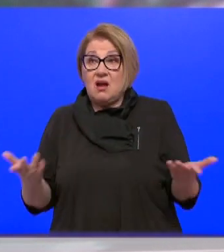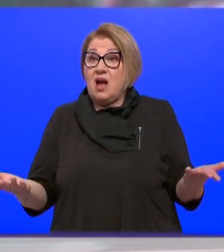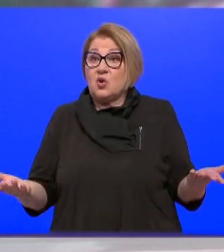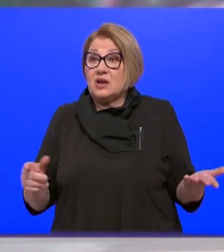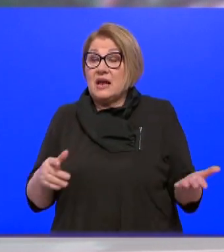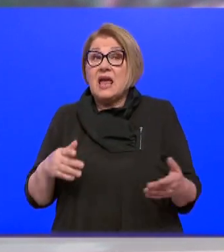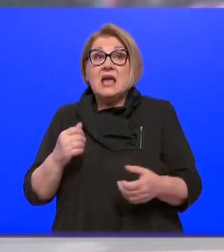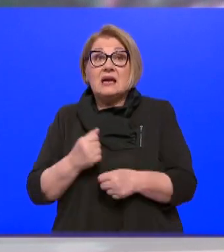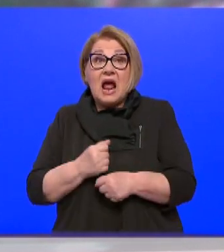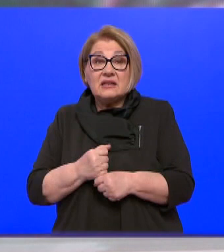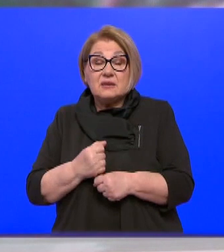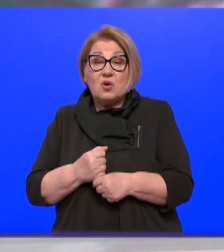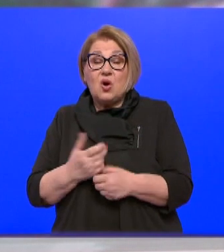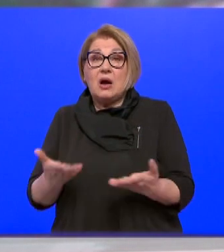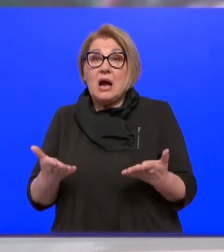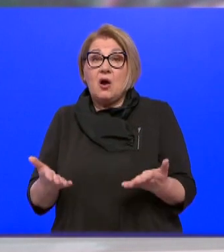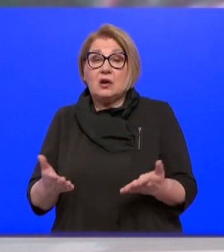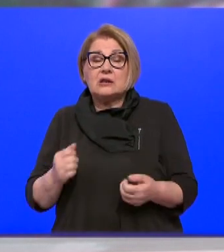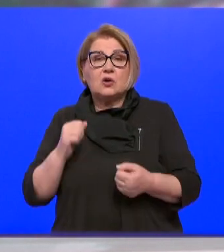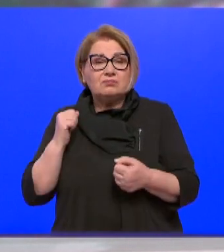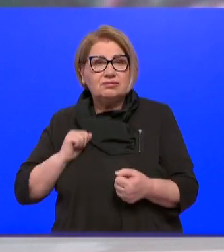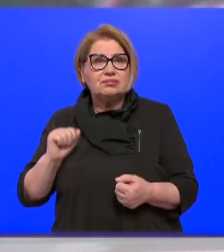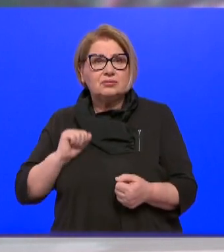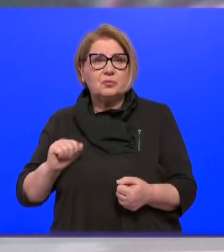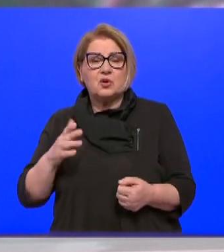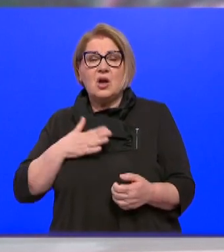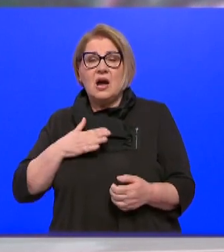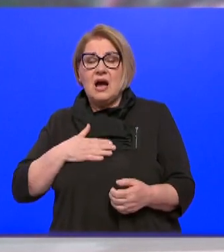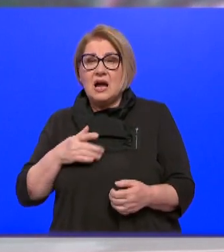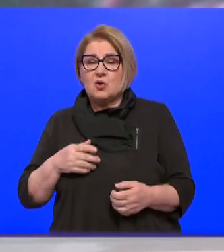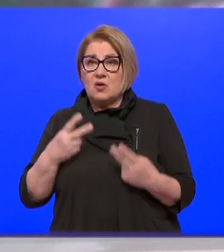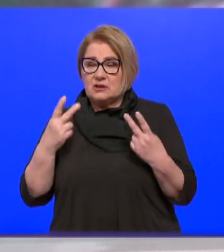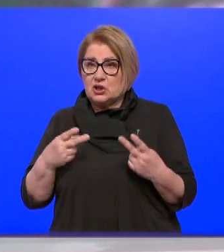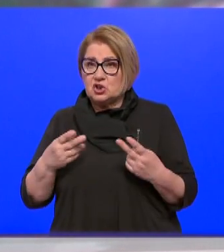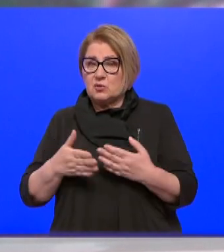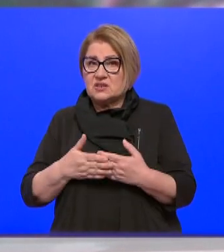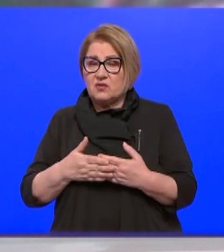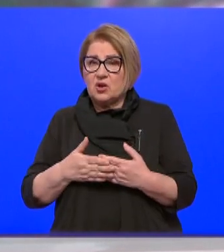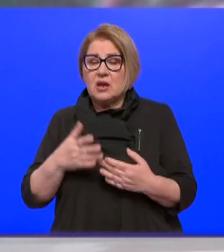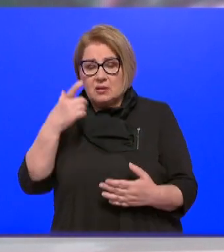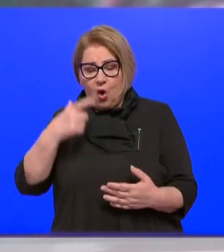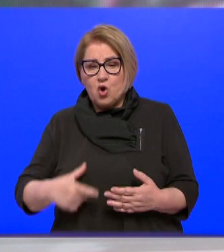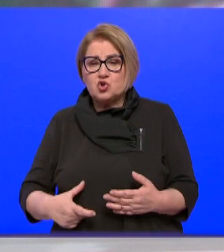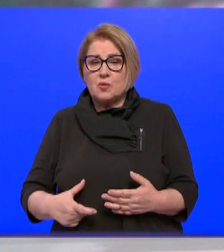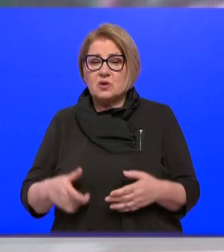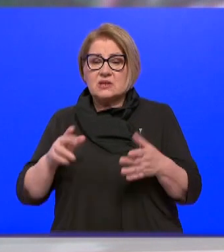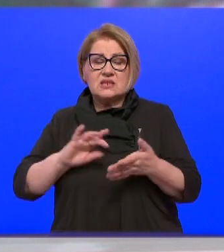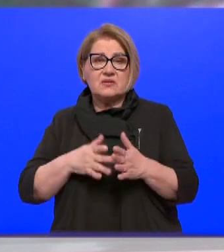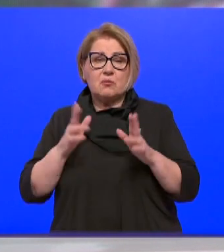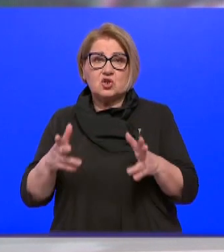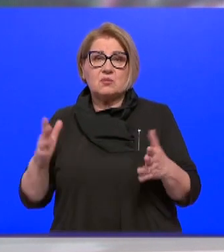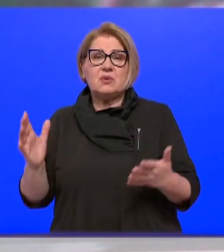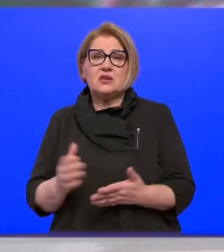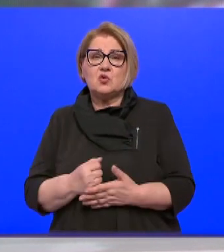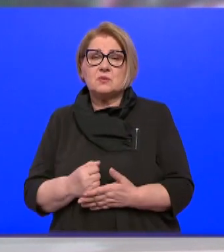mm-hmm. ostaćemo bez njih. Ali ako uporno radimo, ako držimo do svojih vrijednosti, do svog karaktera i integriteta, sve možemo biti